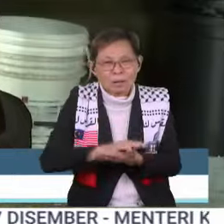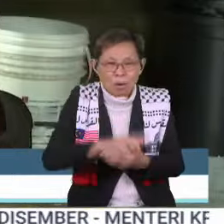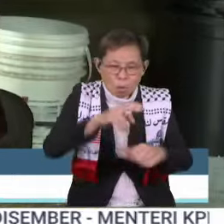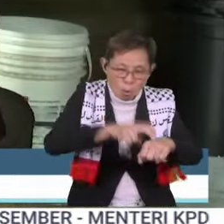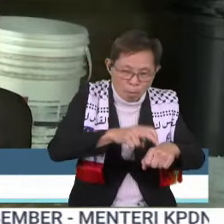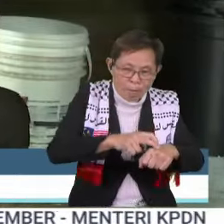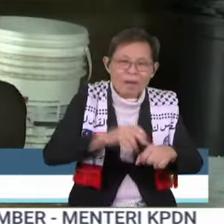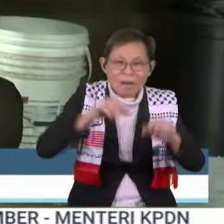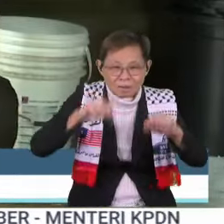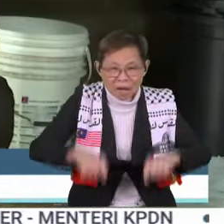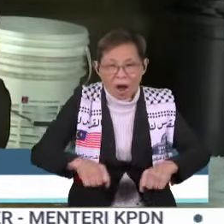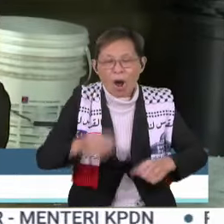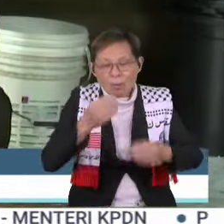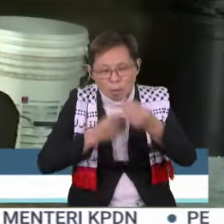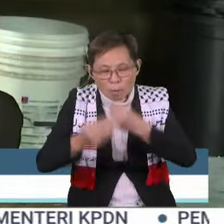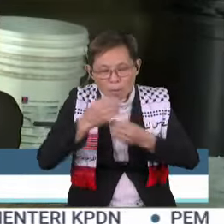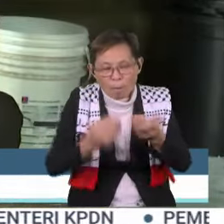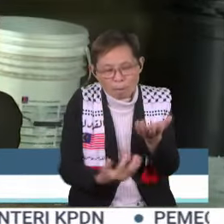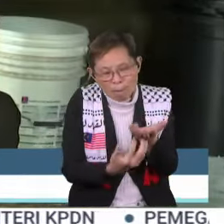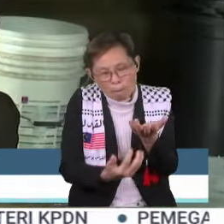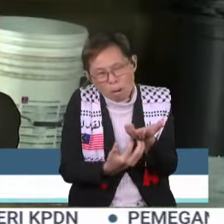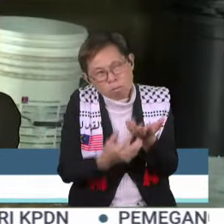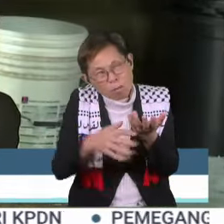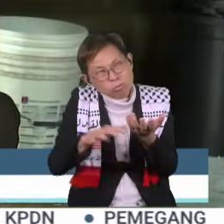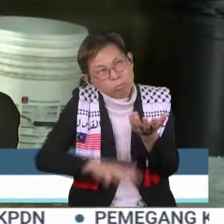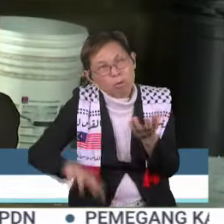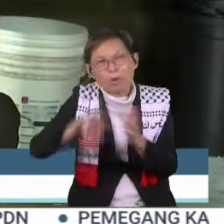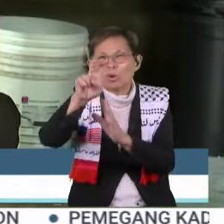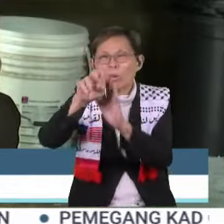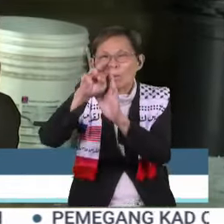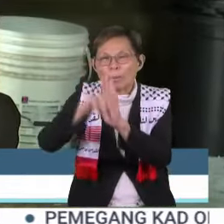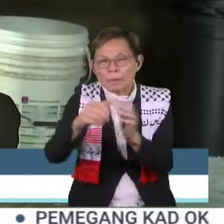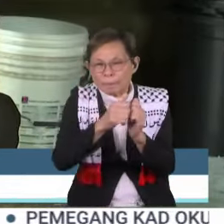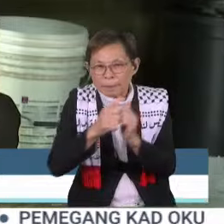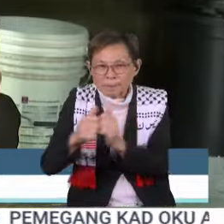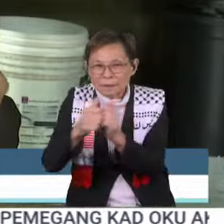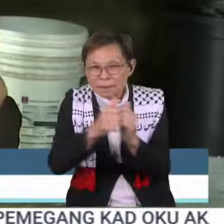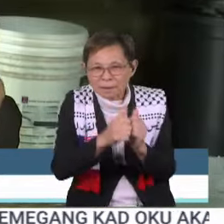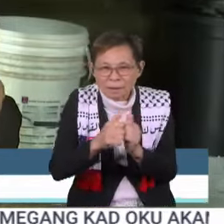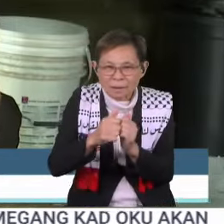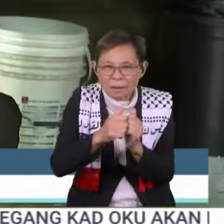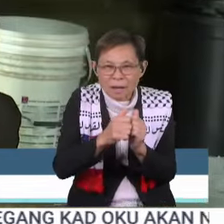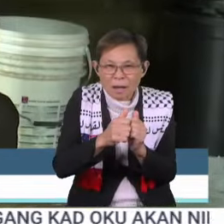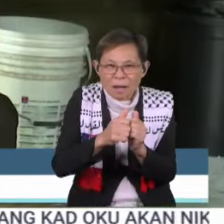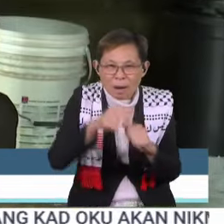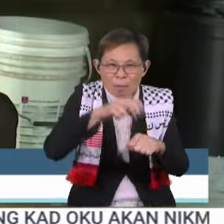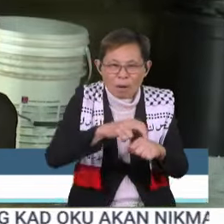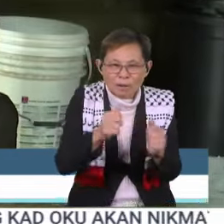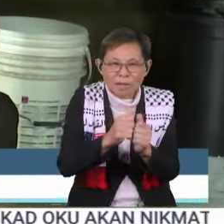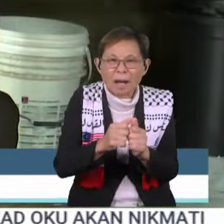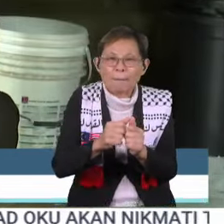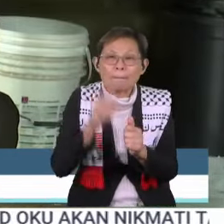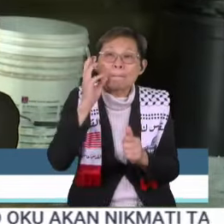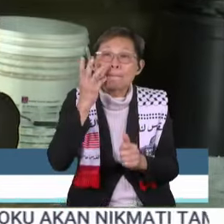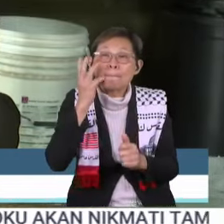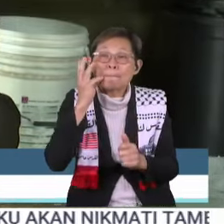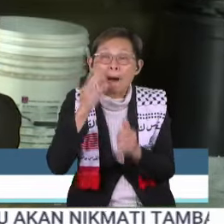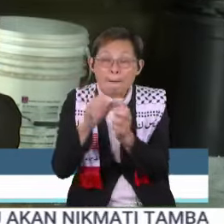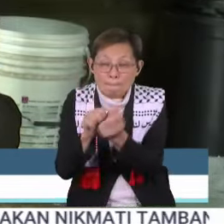dapat dimakan selepas dikukus lebih kurang 20 minit bersama dengan pulut. Dan ini